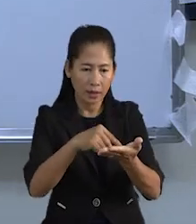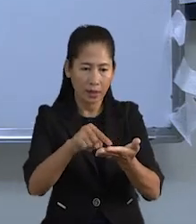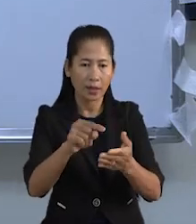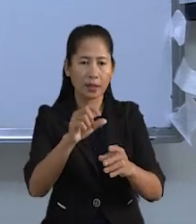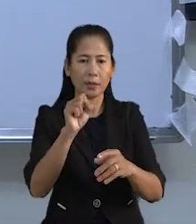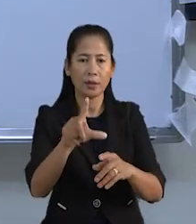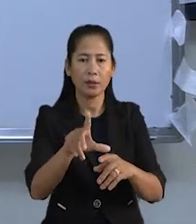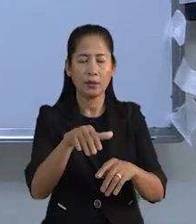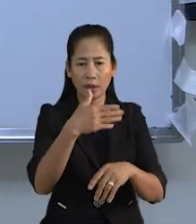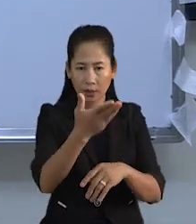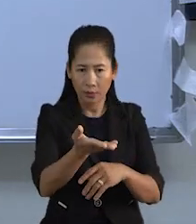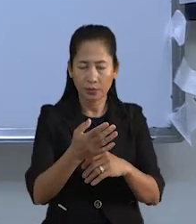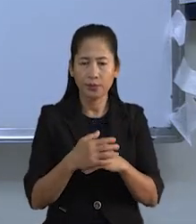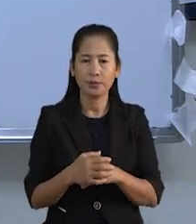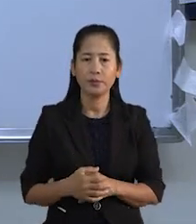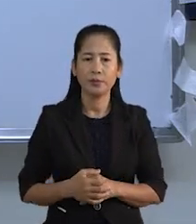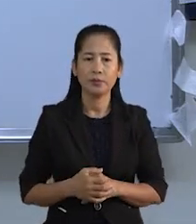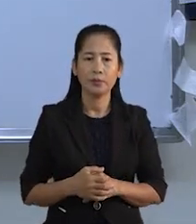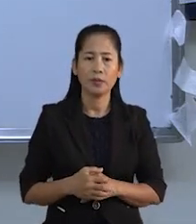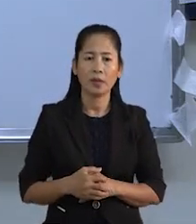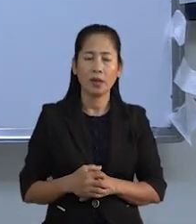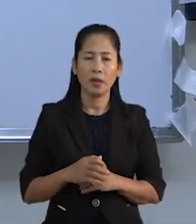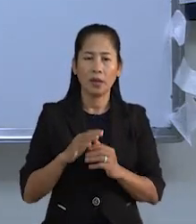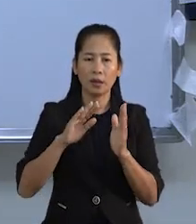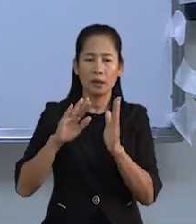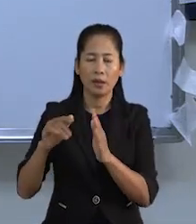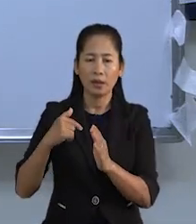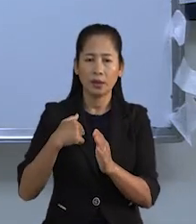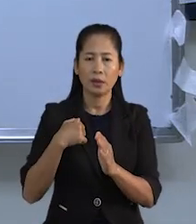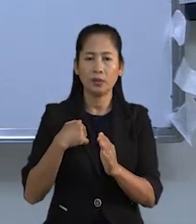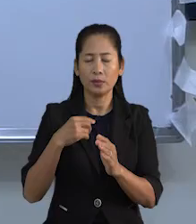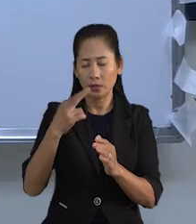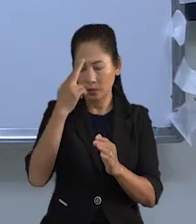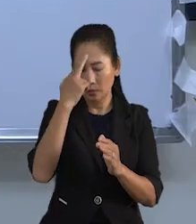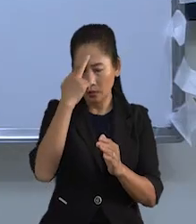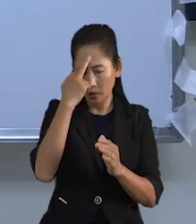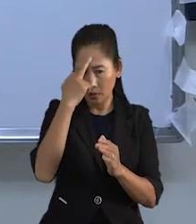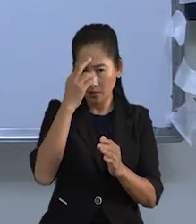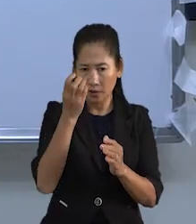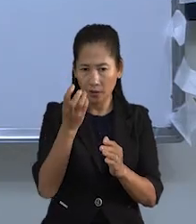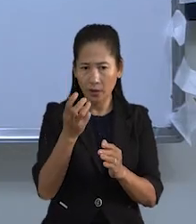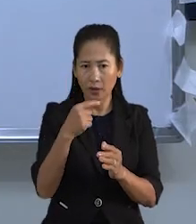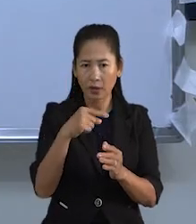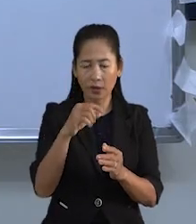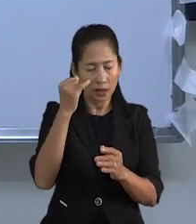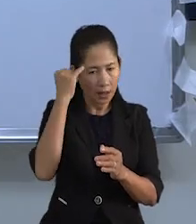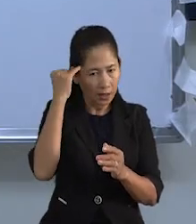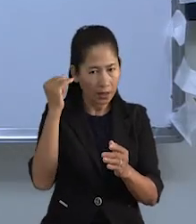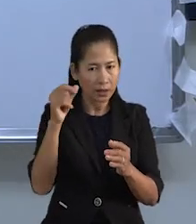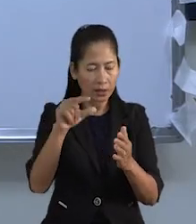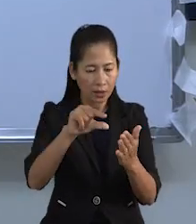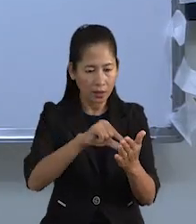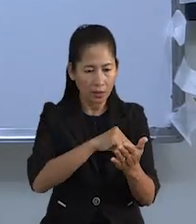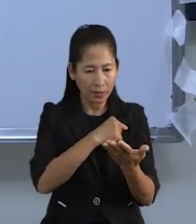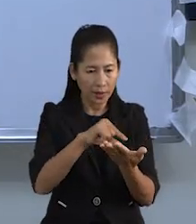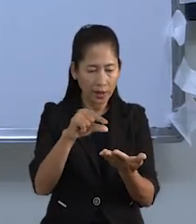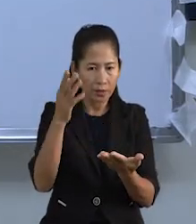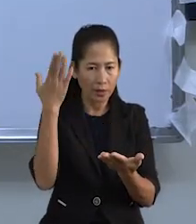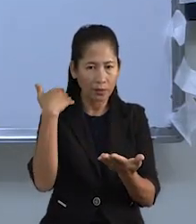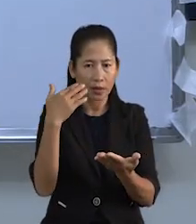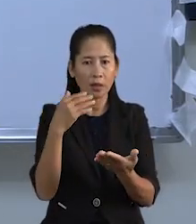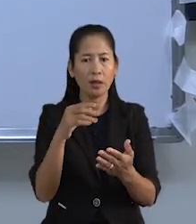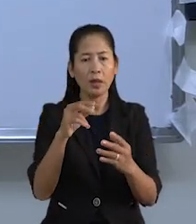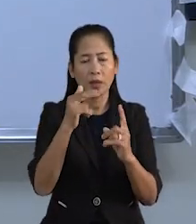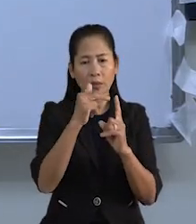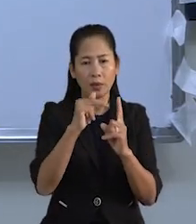នណាកូនណាបាទដល់ឡៃលោកគ្រូសូមរំលឹកកូនបន្តិចមើលការតែងកំណាប់ថ្ងៃមុនណាកូនបាទ